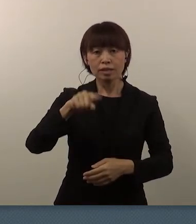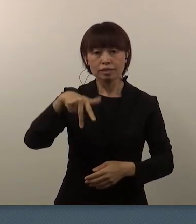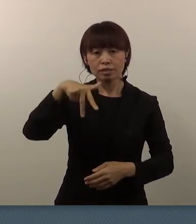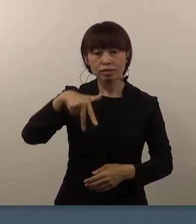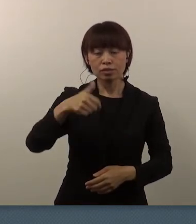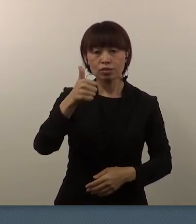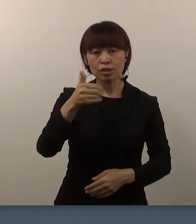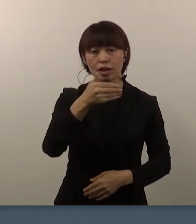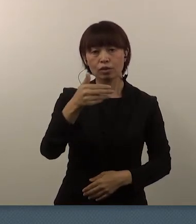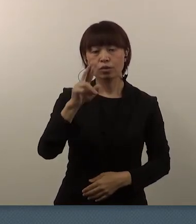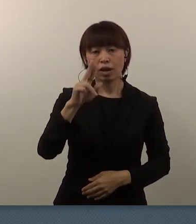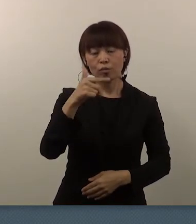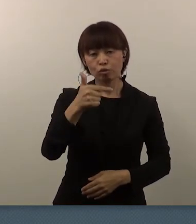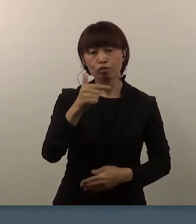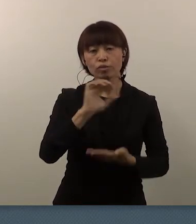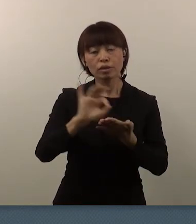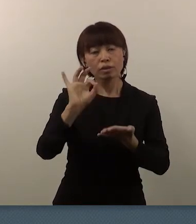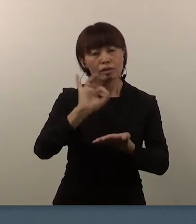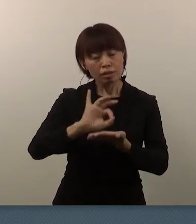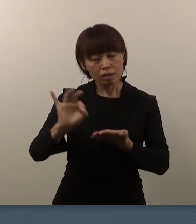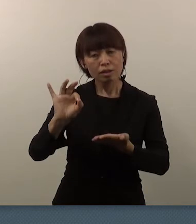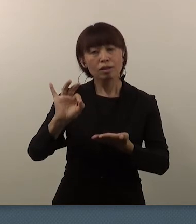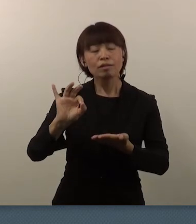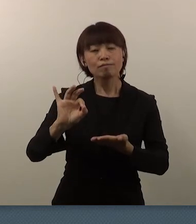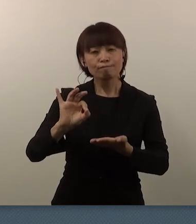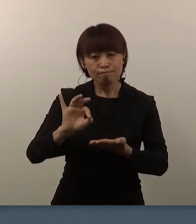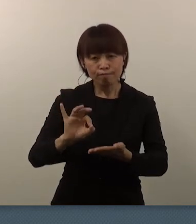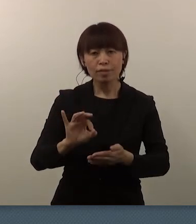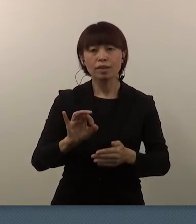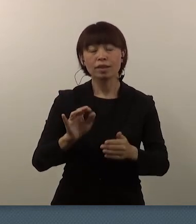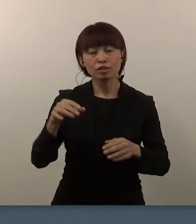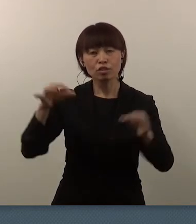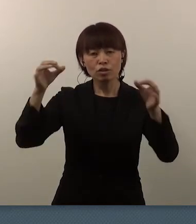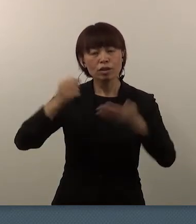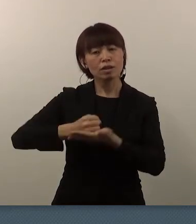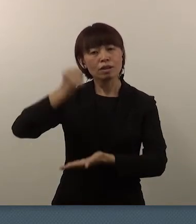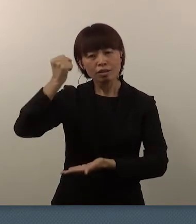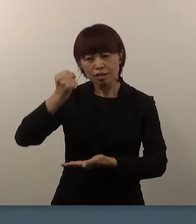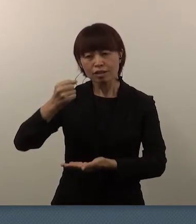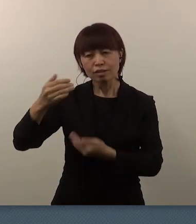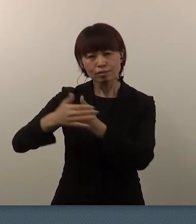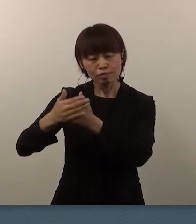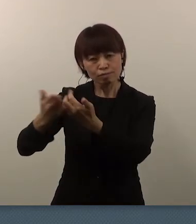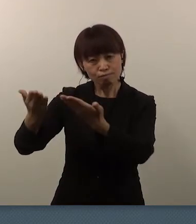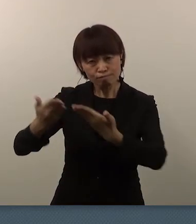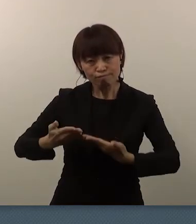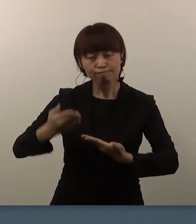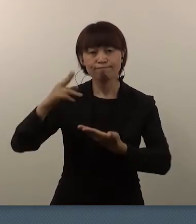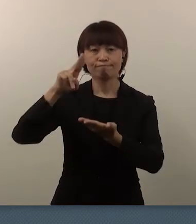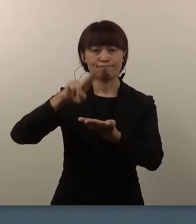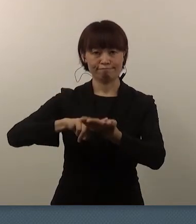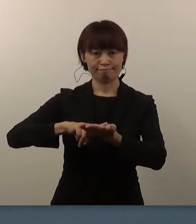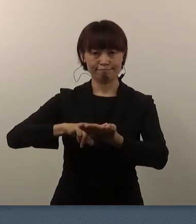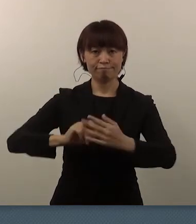投稿のキャンペーンの実施により、神奈川ペットの命金にご協力いただくことになりました。